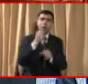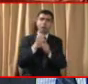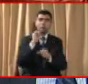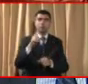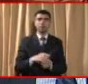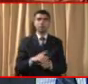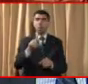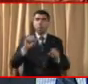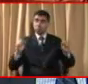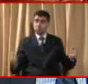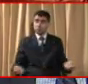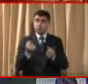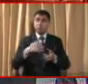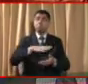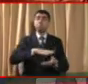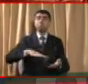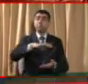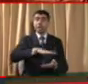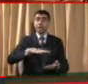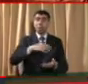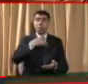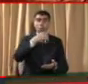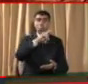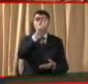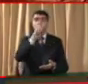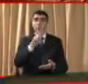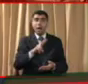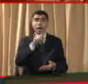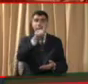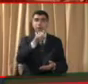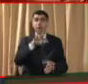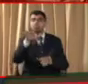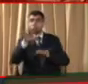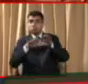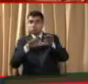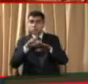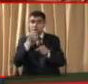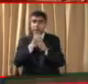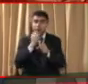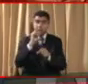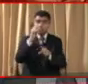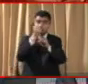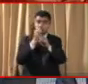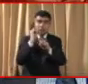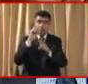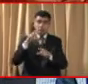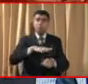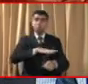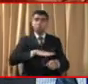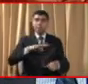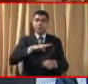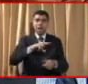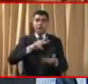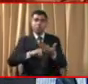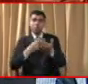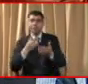السؤال، هل تحققت الغاية المرجوة؟ وما هي السيد الوزير المعايير المعتمدة لاختيار مدن دون أخرى